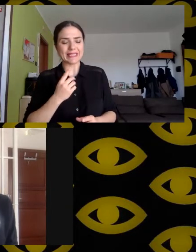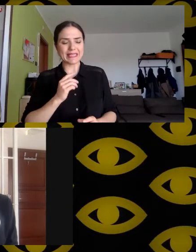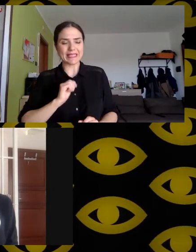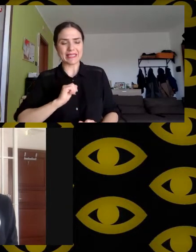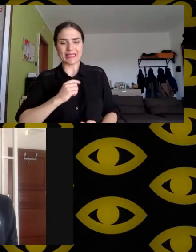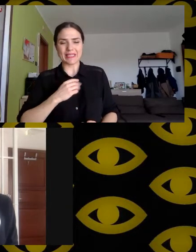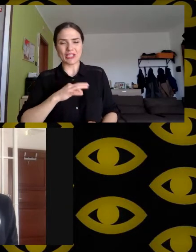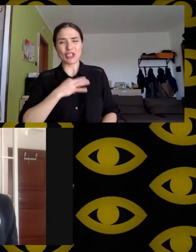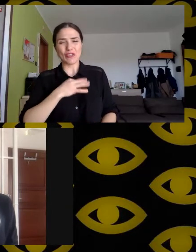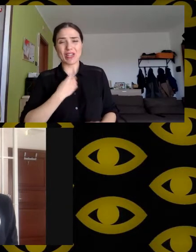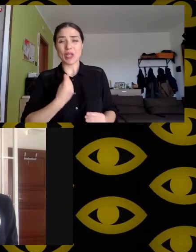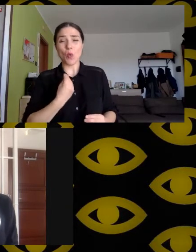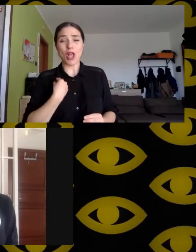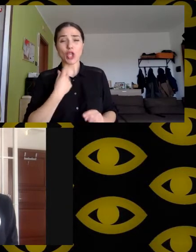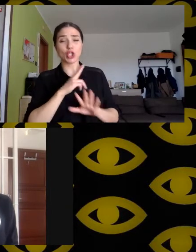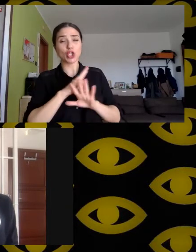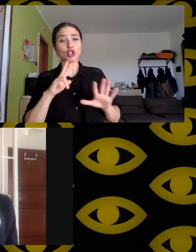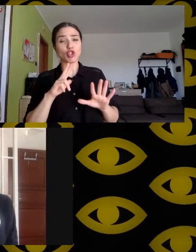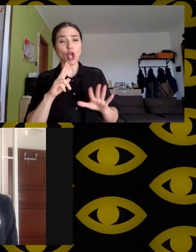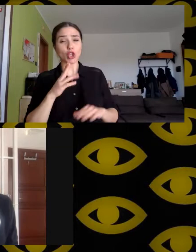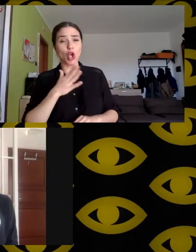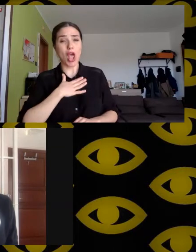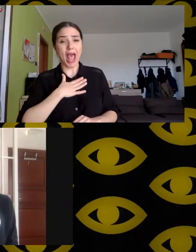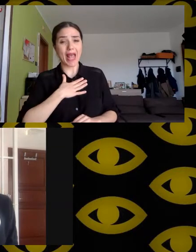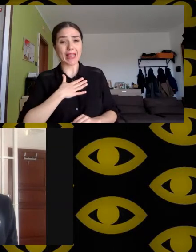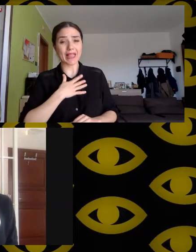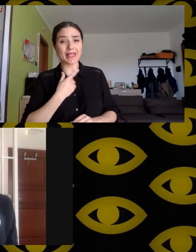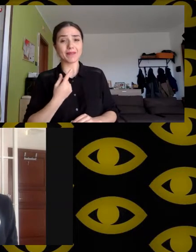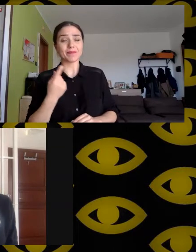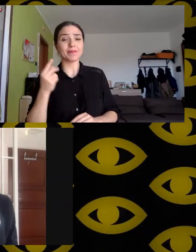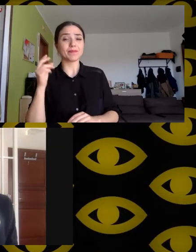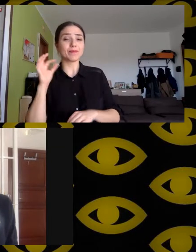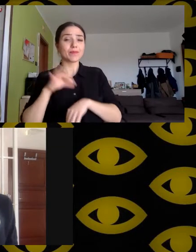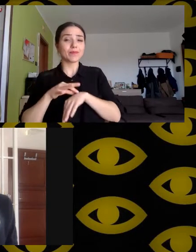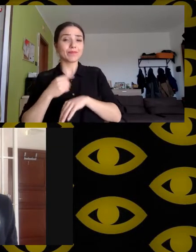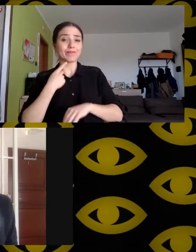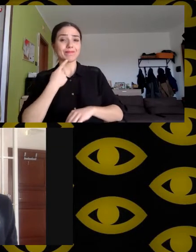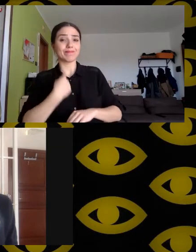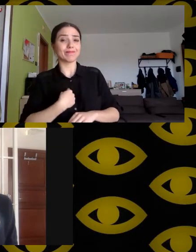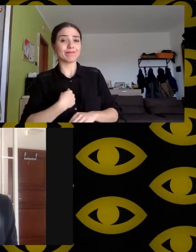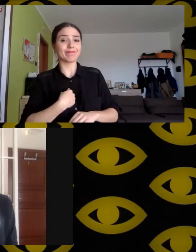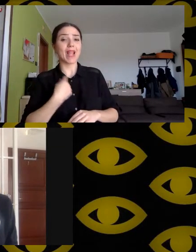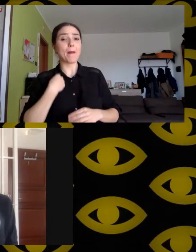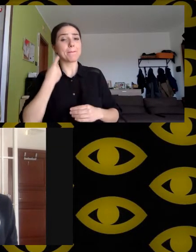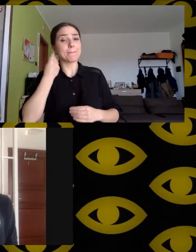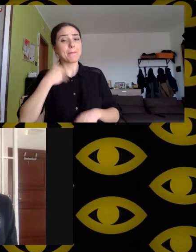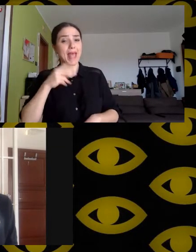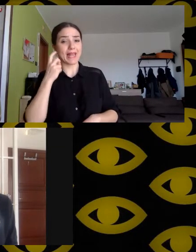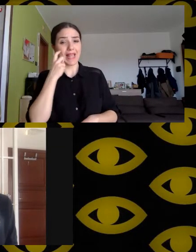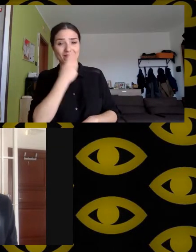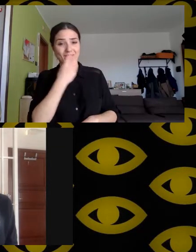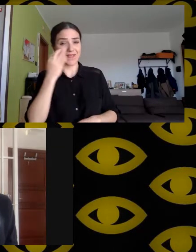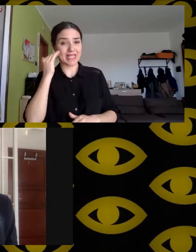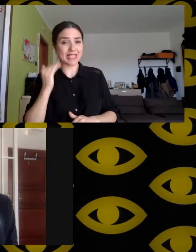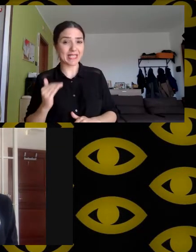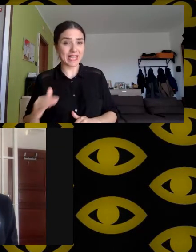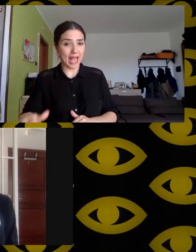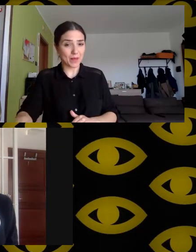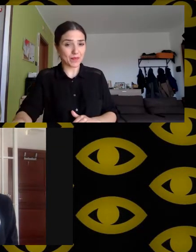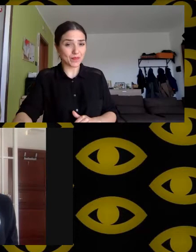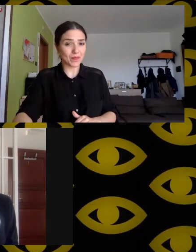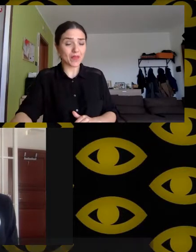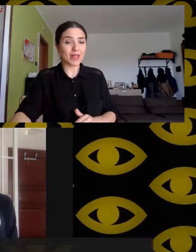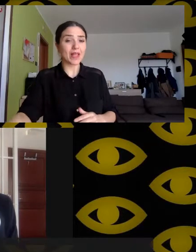avevo 18 anni e avevo dei gravissimi problemi visivi, ma avendo anche mio fratello con una grave